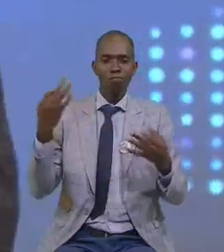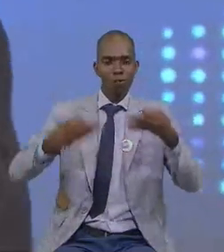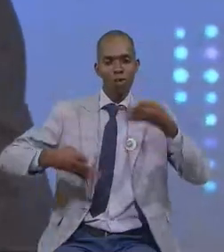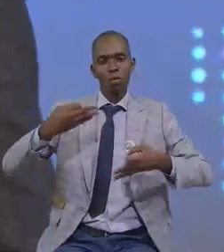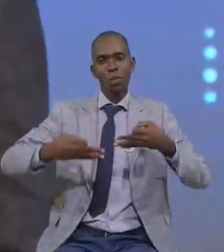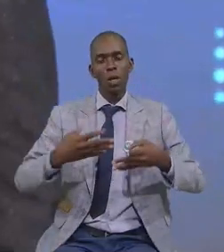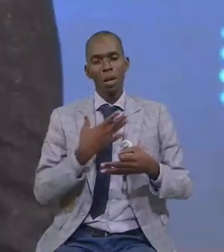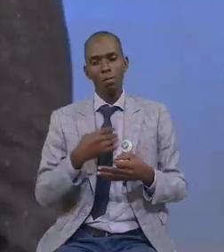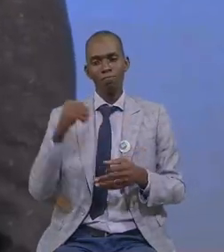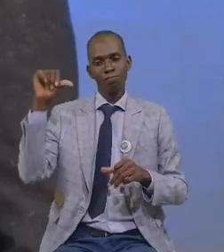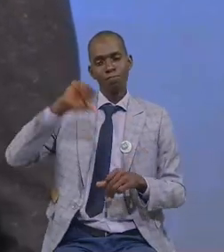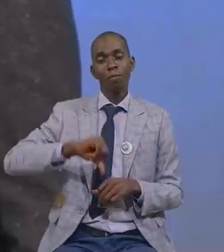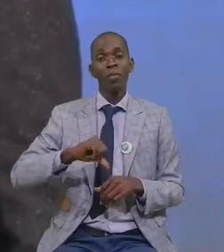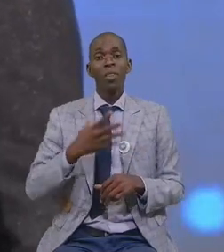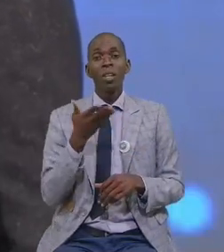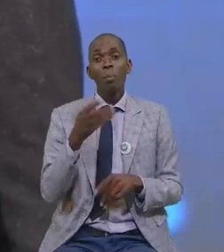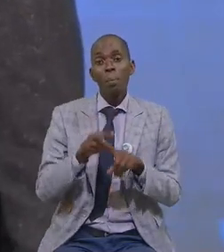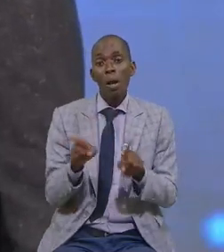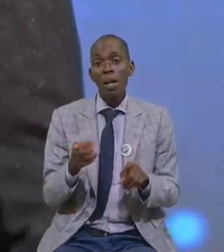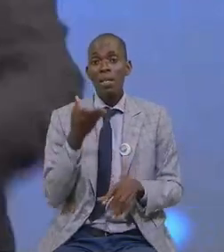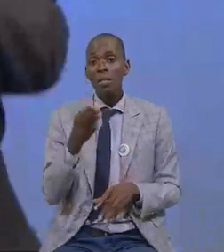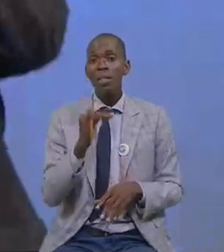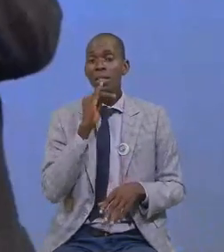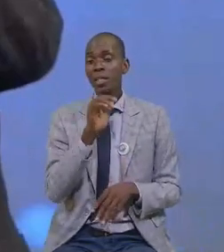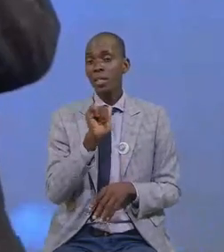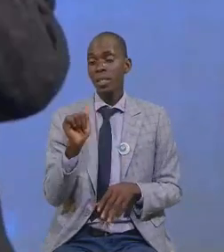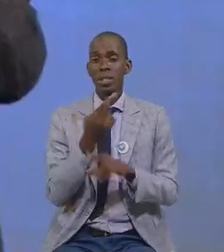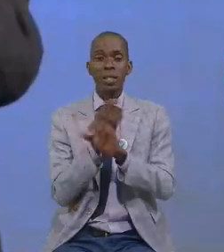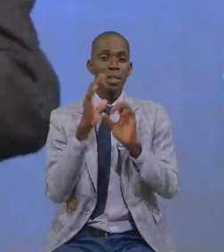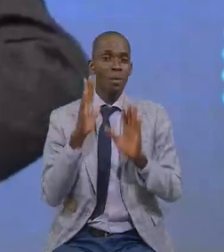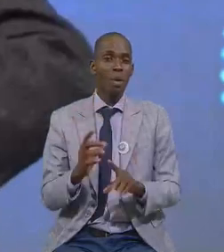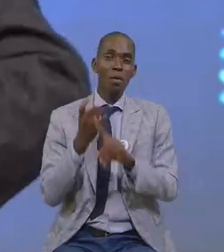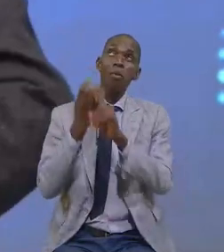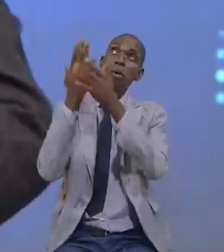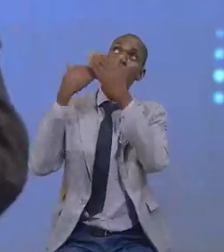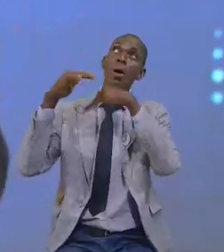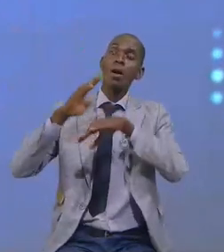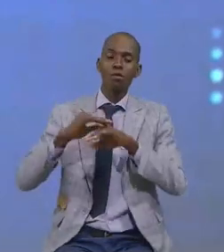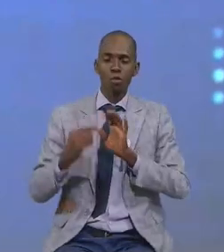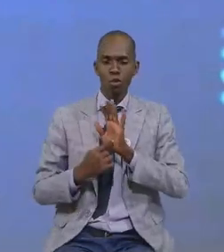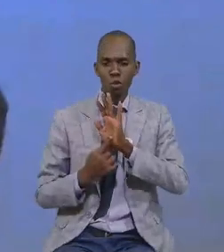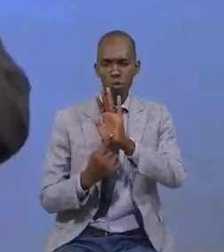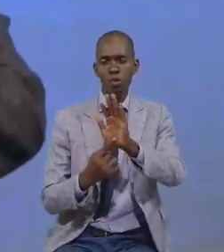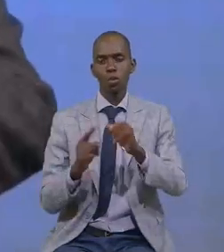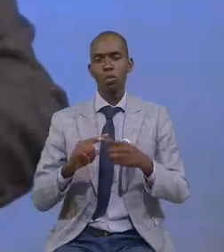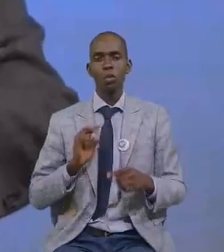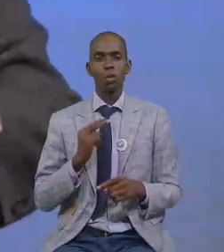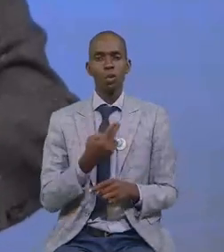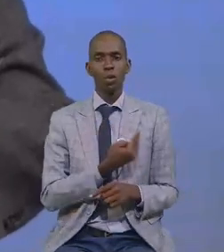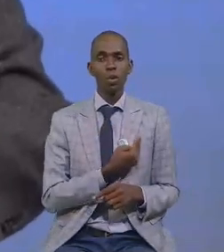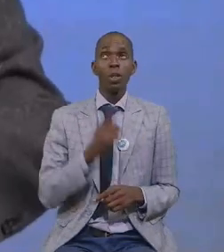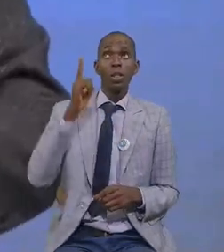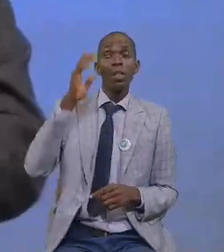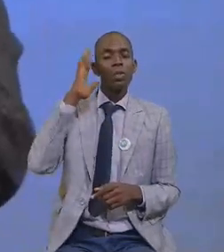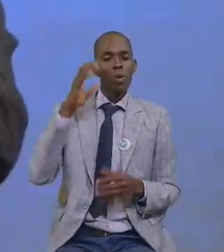condamnation. Mais il y a un Rédempteur. Le Rédempteur venu du ciel qui nous a révélé. Il va